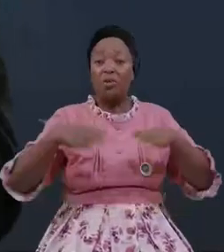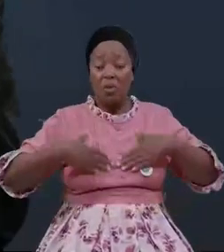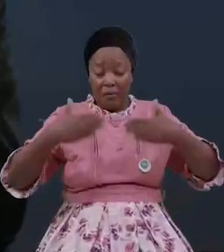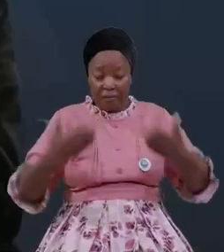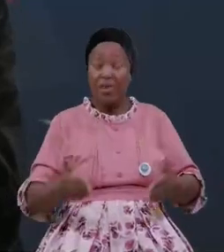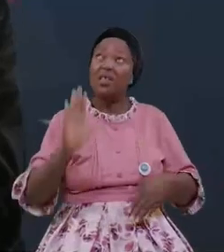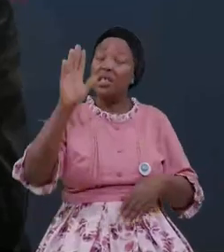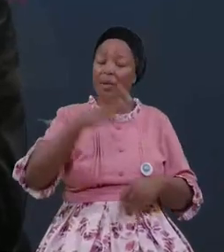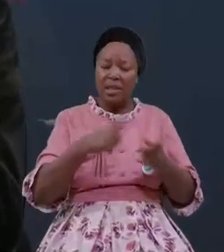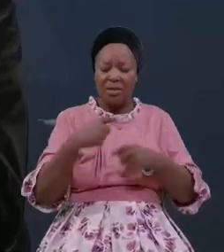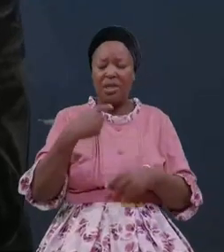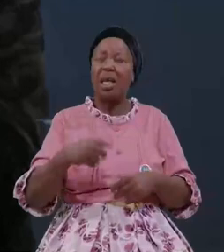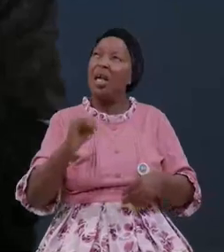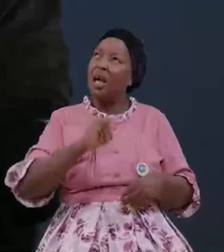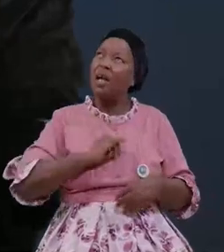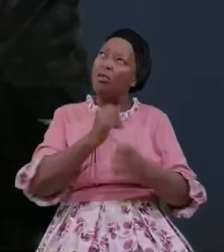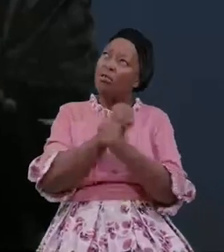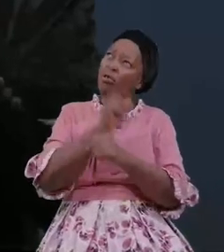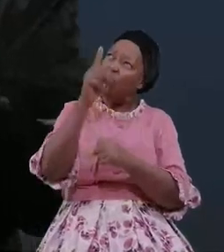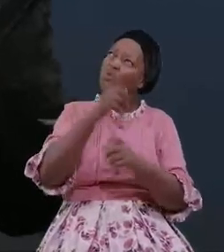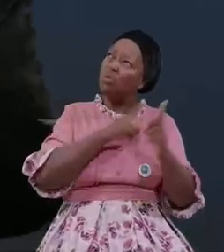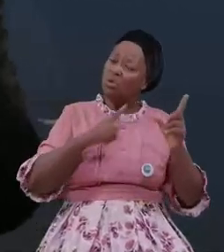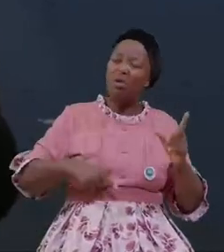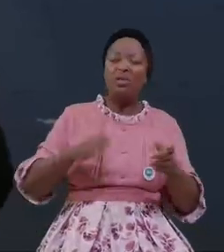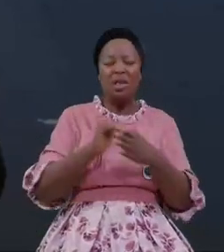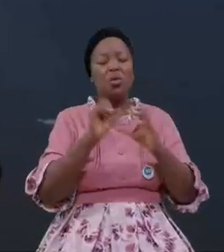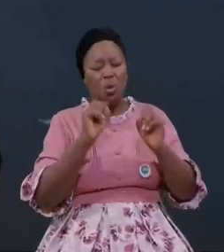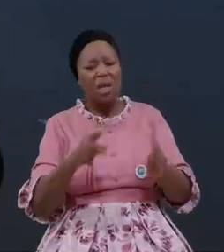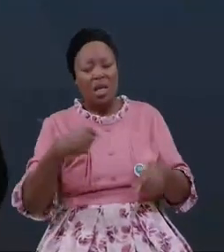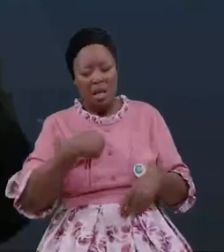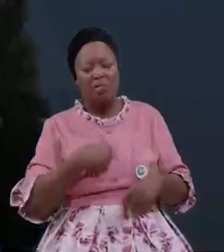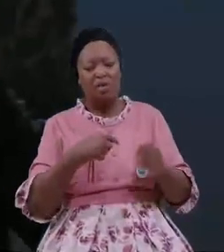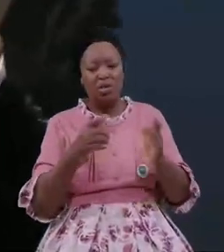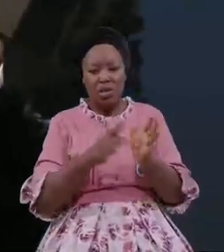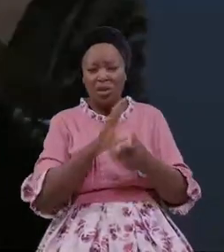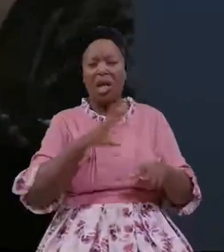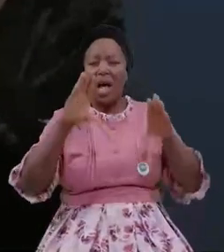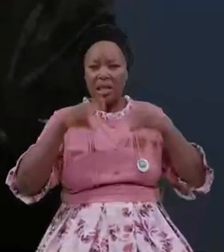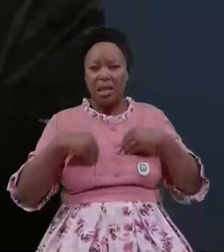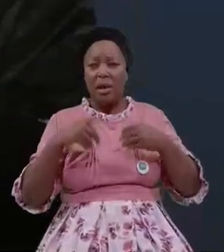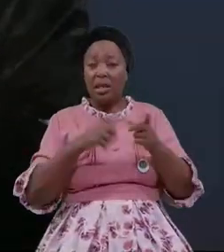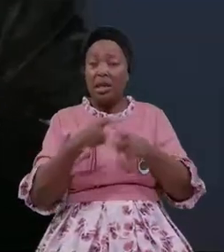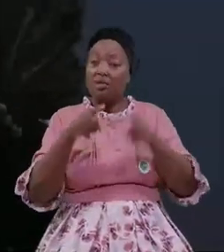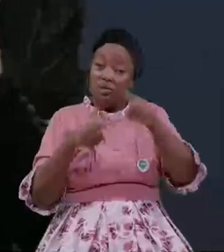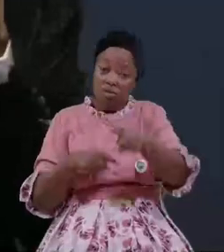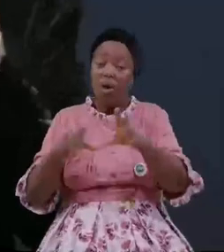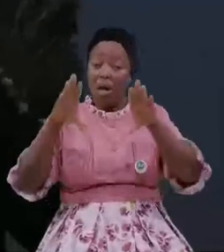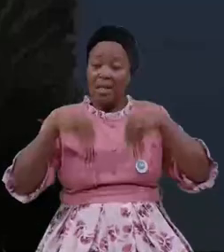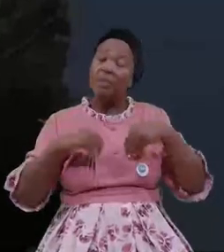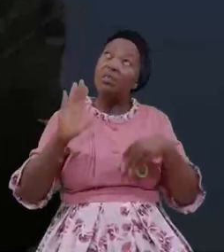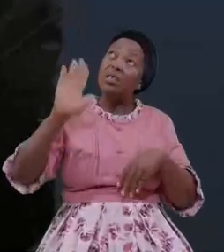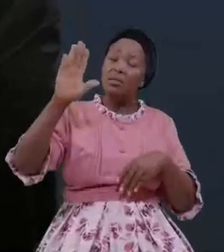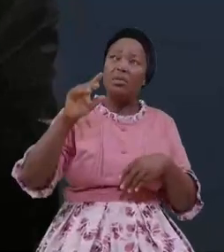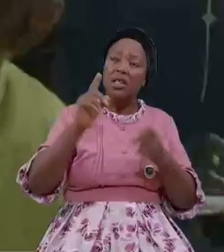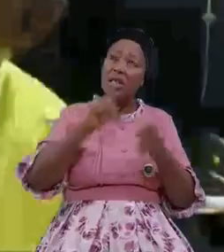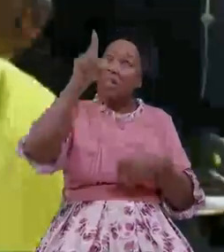confessez et vous dit seigneur je t'aime c'est fini d'accord je t'accepte alors accep et